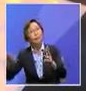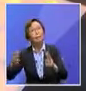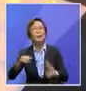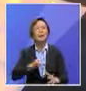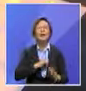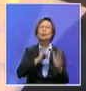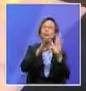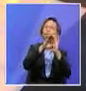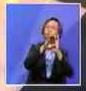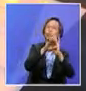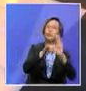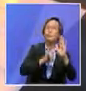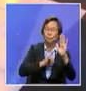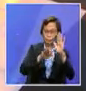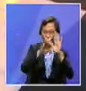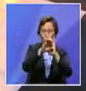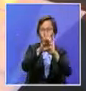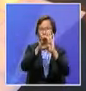Saya ambil satu contohlah.